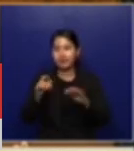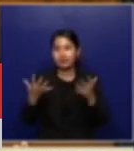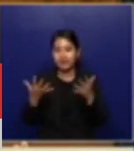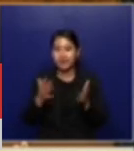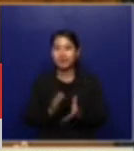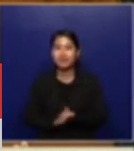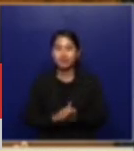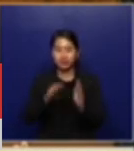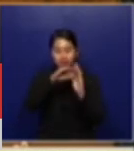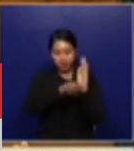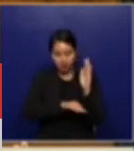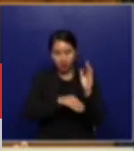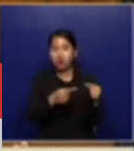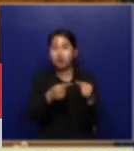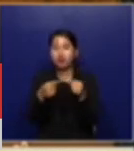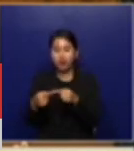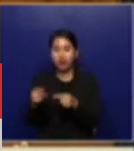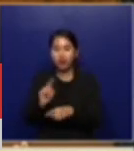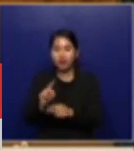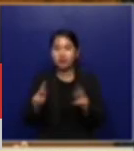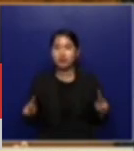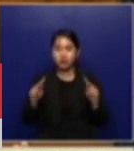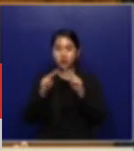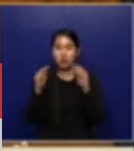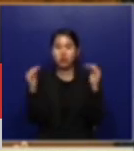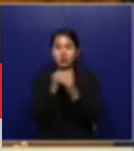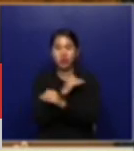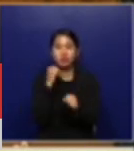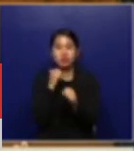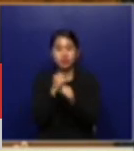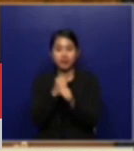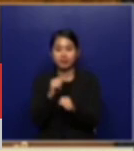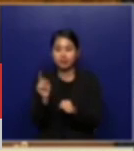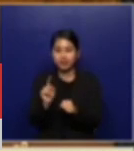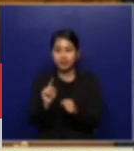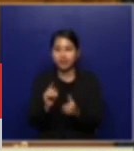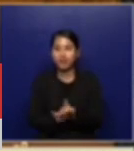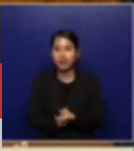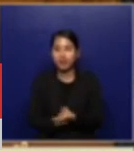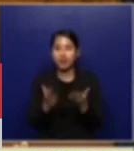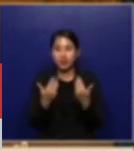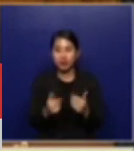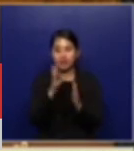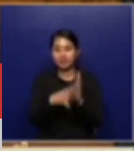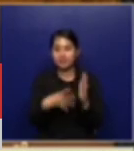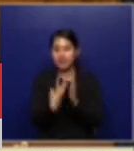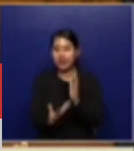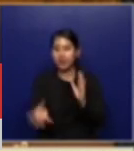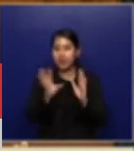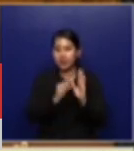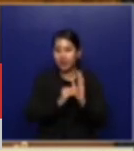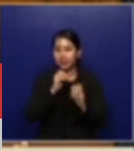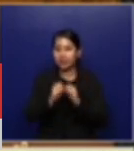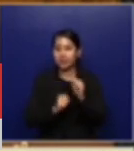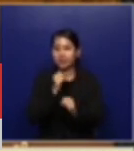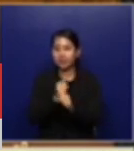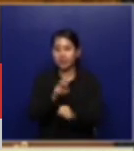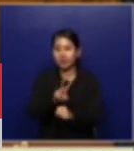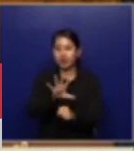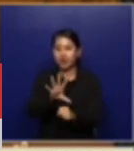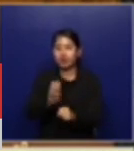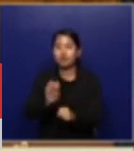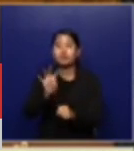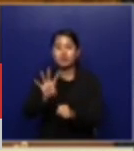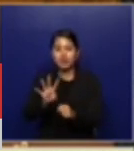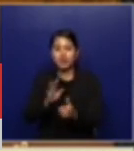นต่อไปที่กระทรวงคมนาคมได้ทำอยู่ก็คือตอนนี้ก็ได้บรรจุอยู่ในแผนปีงบประมาณ 2,564 ครับ